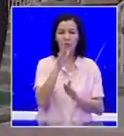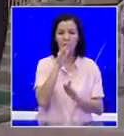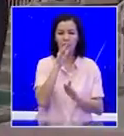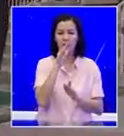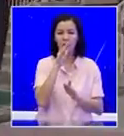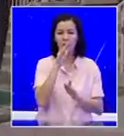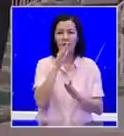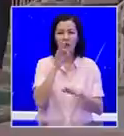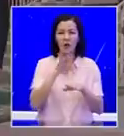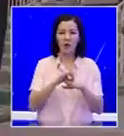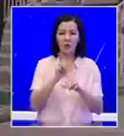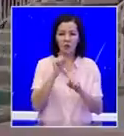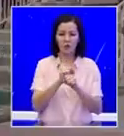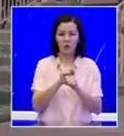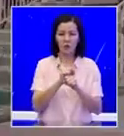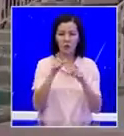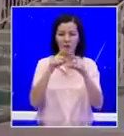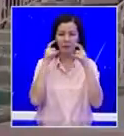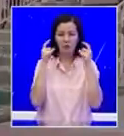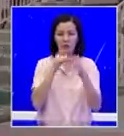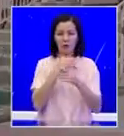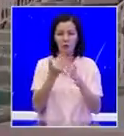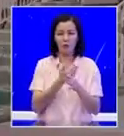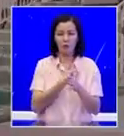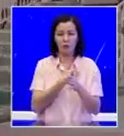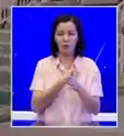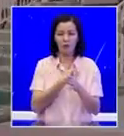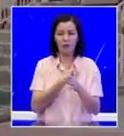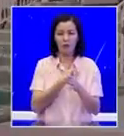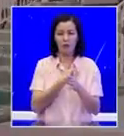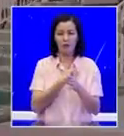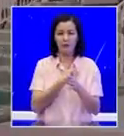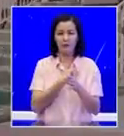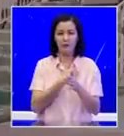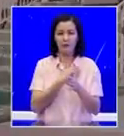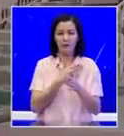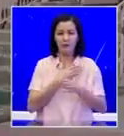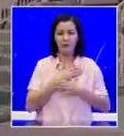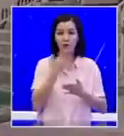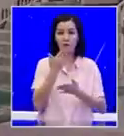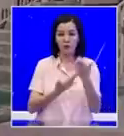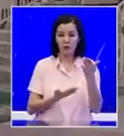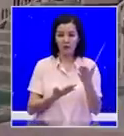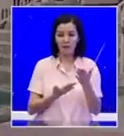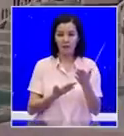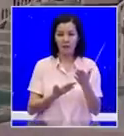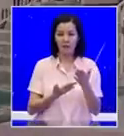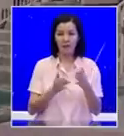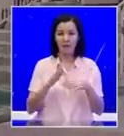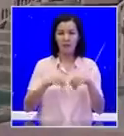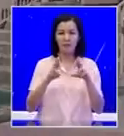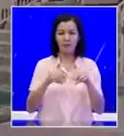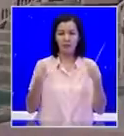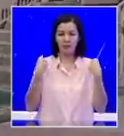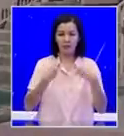құтылып, маскаға көп сұраныс болмаған жағдайда жаңа мен сұрадым. Ол жігіттен бұл спец одежда